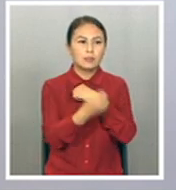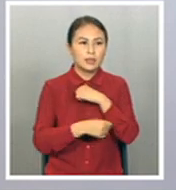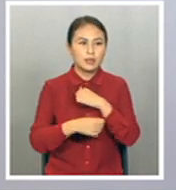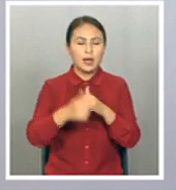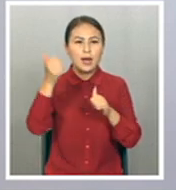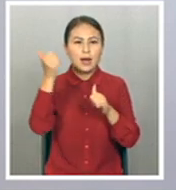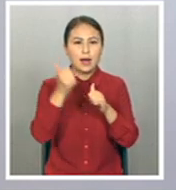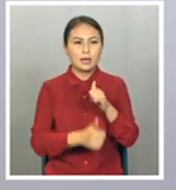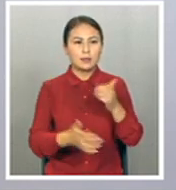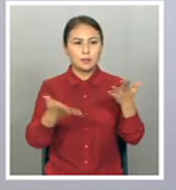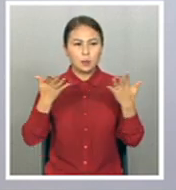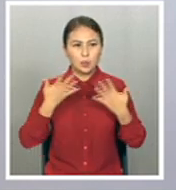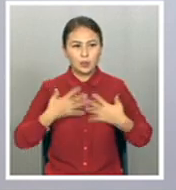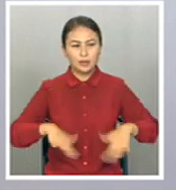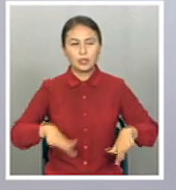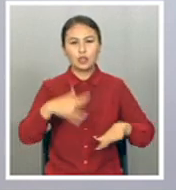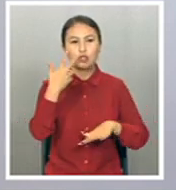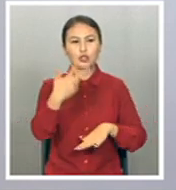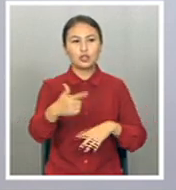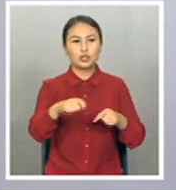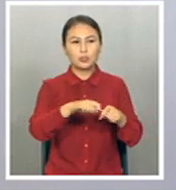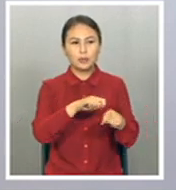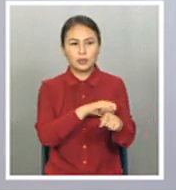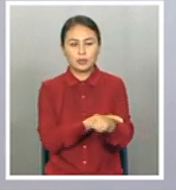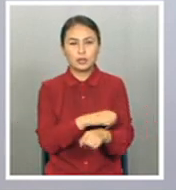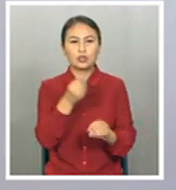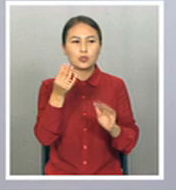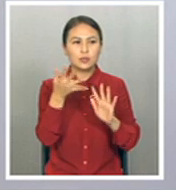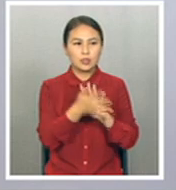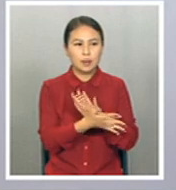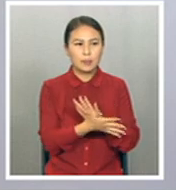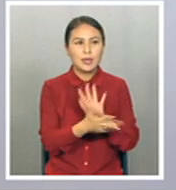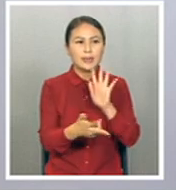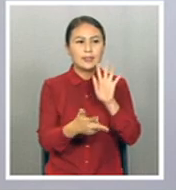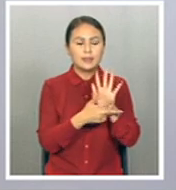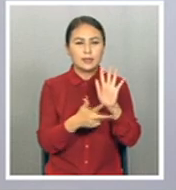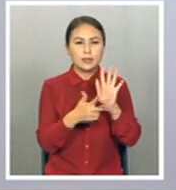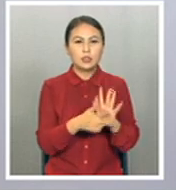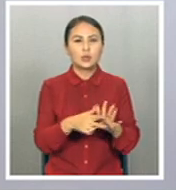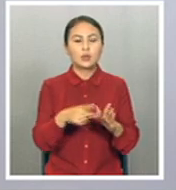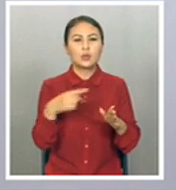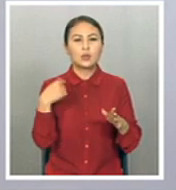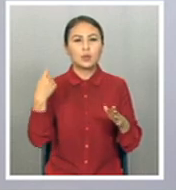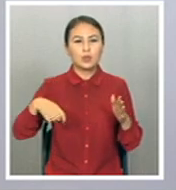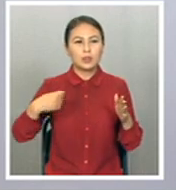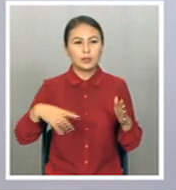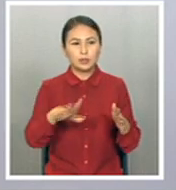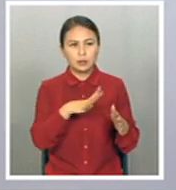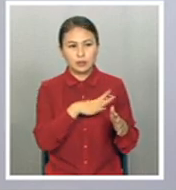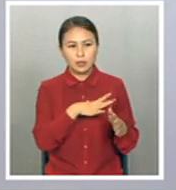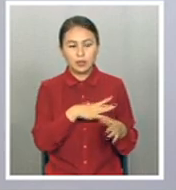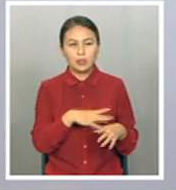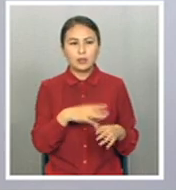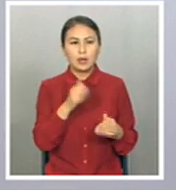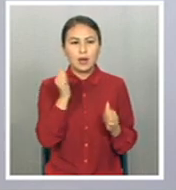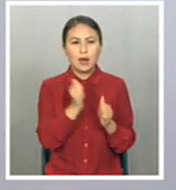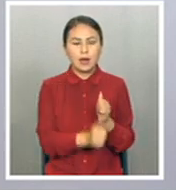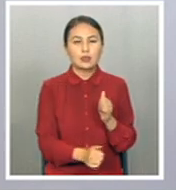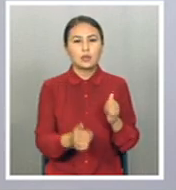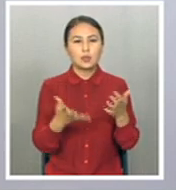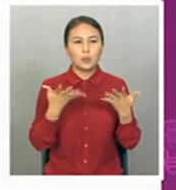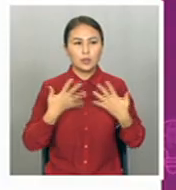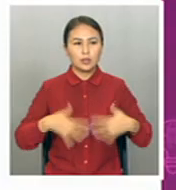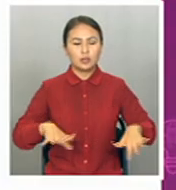Қалған матадан әрбір көйлекке 3 метрден жұмсап, 8 көйлек тігілді. Яғни әр көйлекке